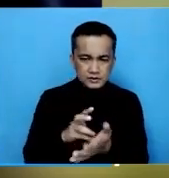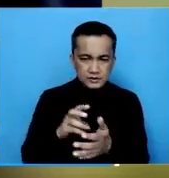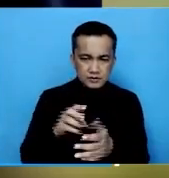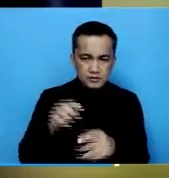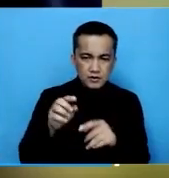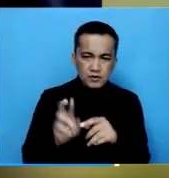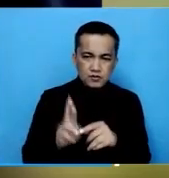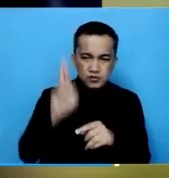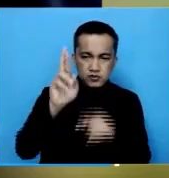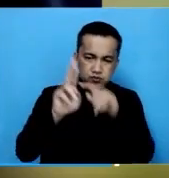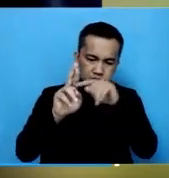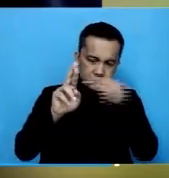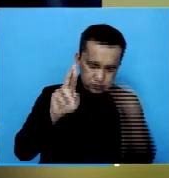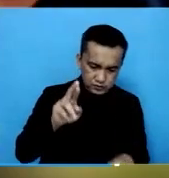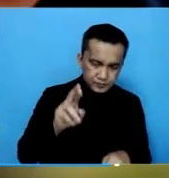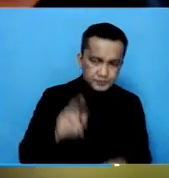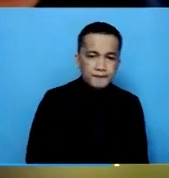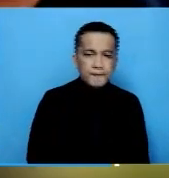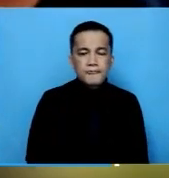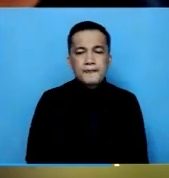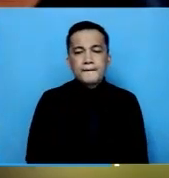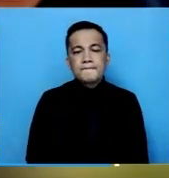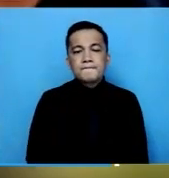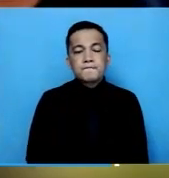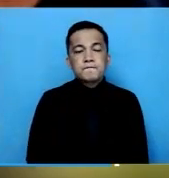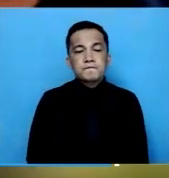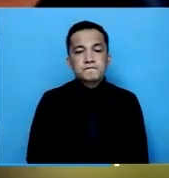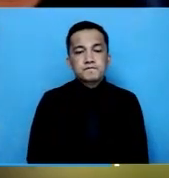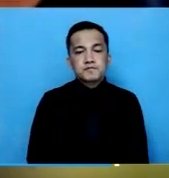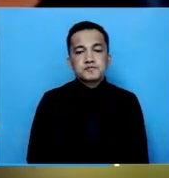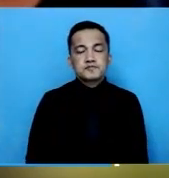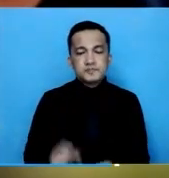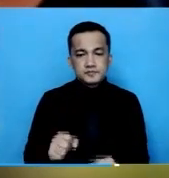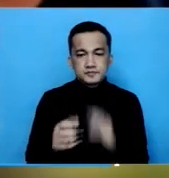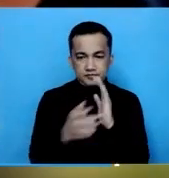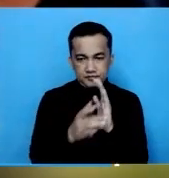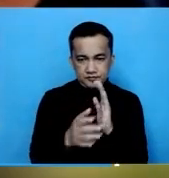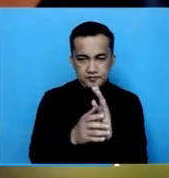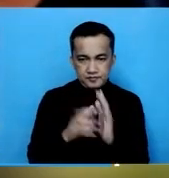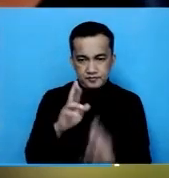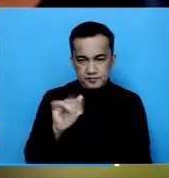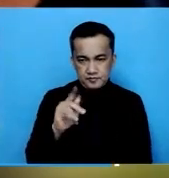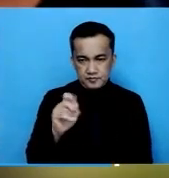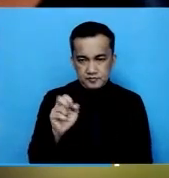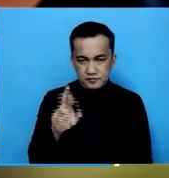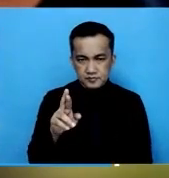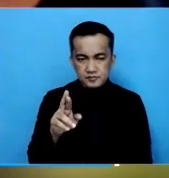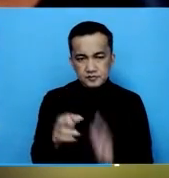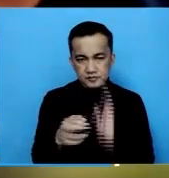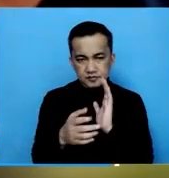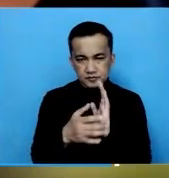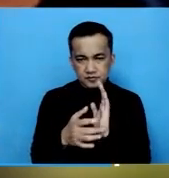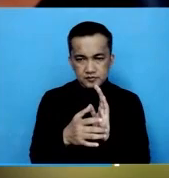Okay. Meron namang mga technologies na pwedeng gamitin tulad ng radar technology or